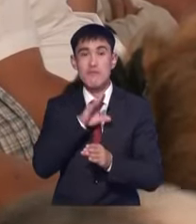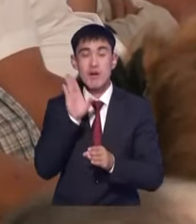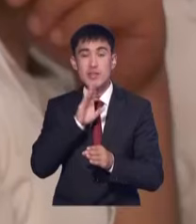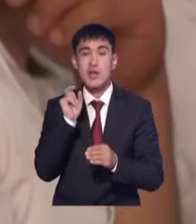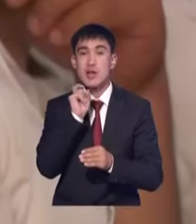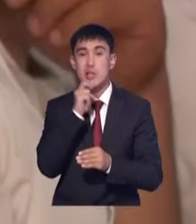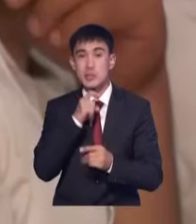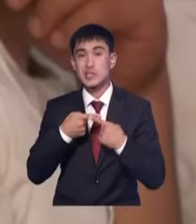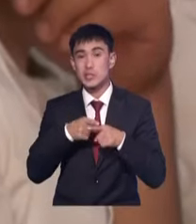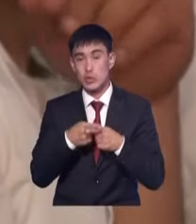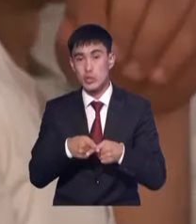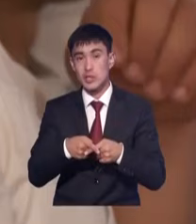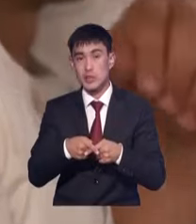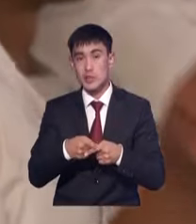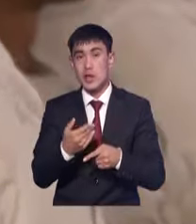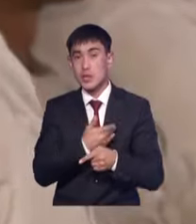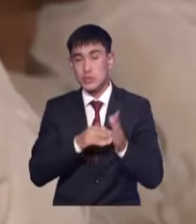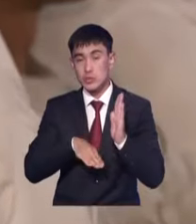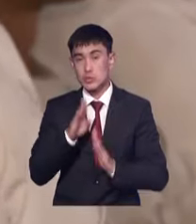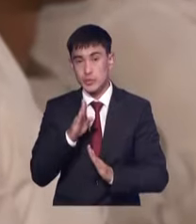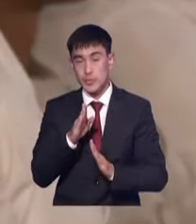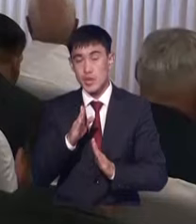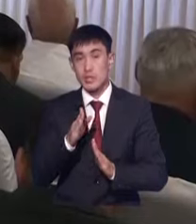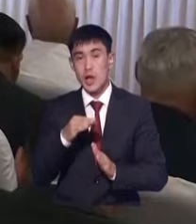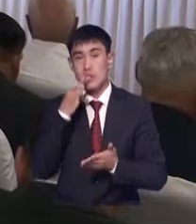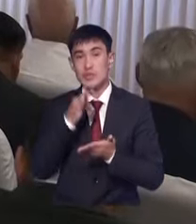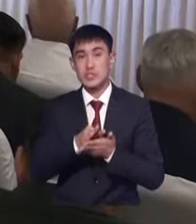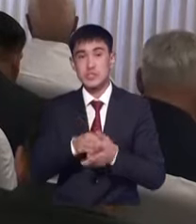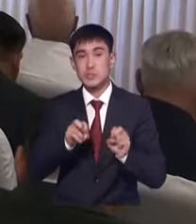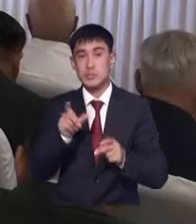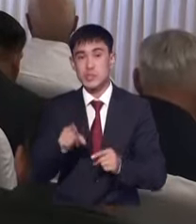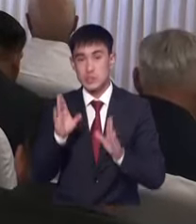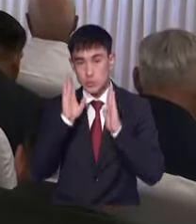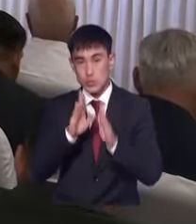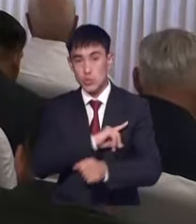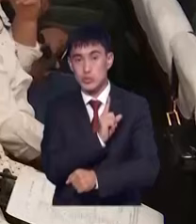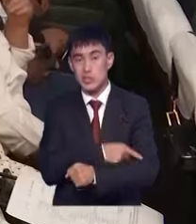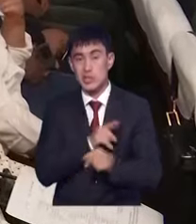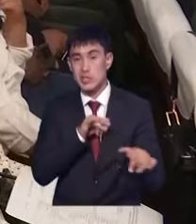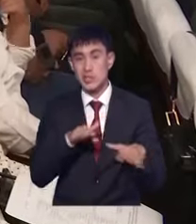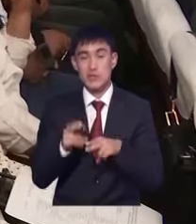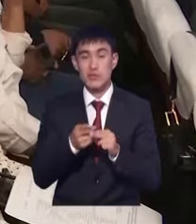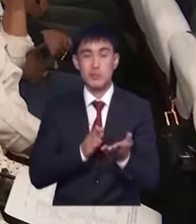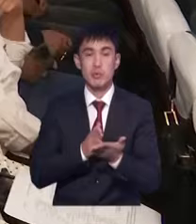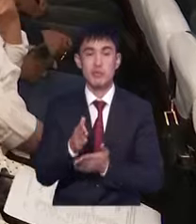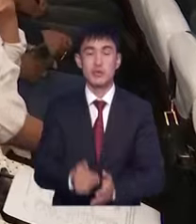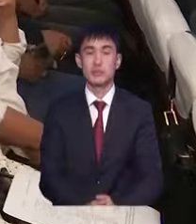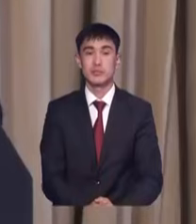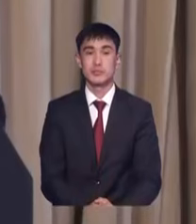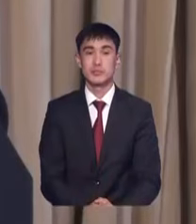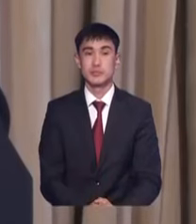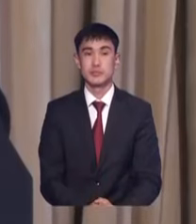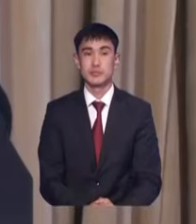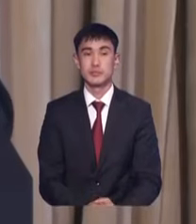водосберегающих технологий оставляет желать лучшего и призвал ответственных сосредоточиться на усилении деятельности в этом направлении.